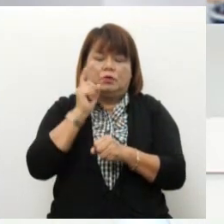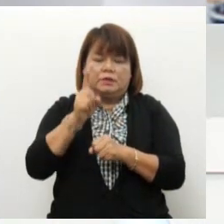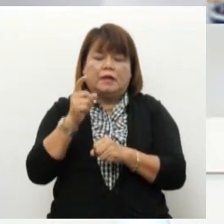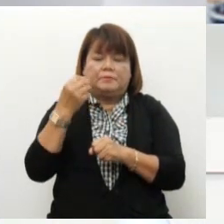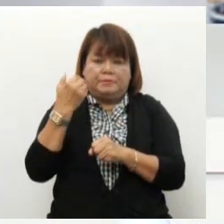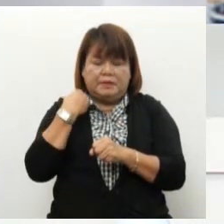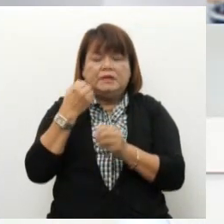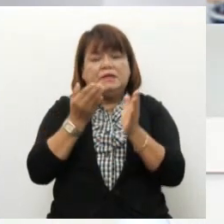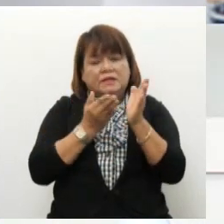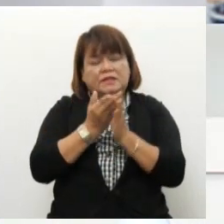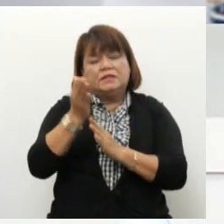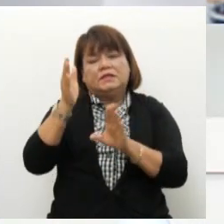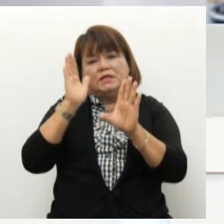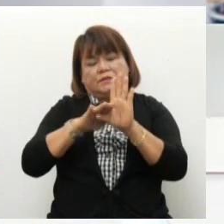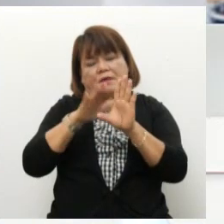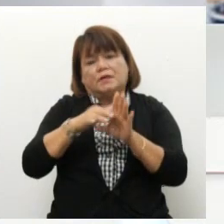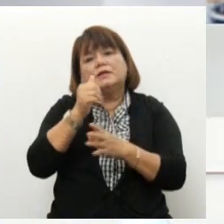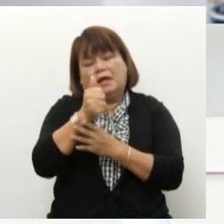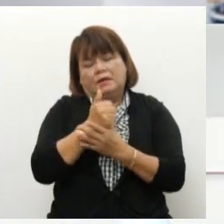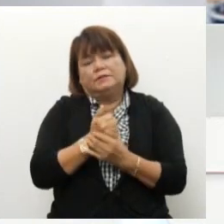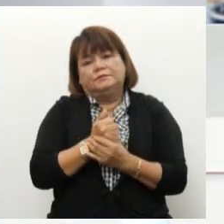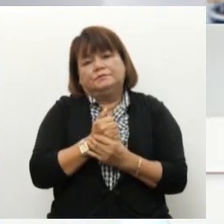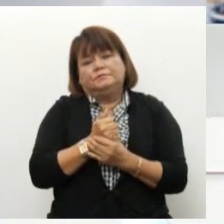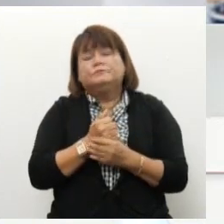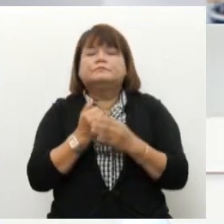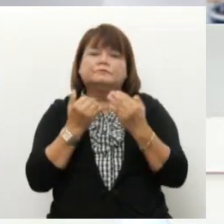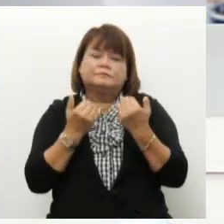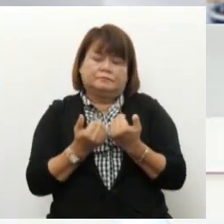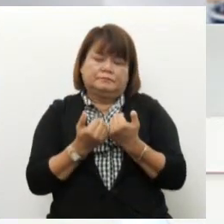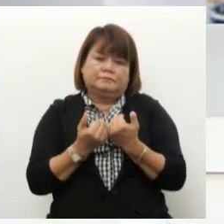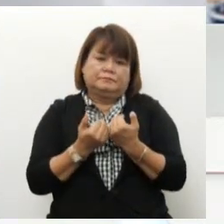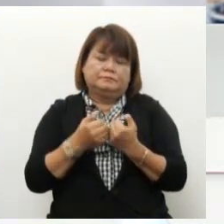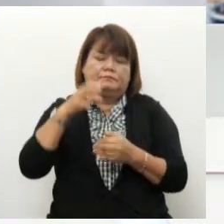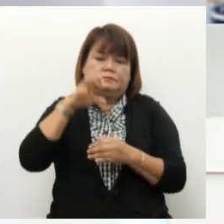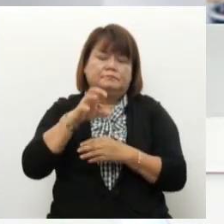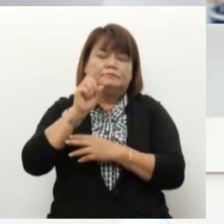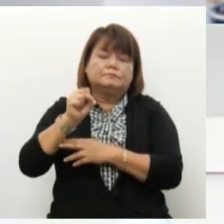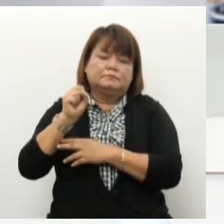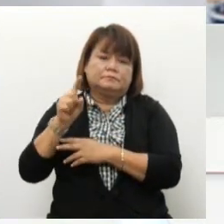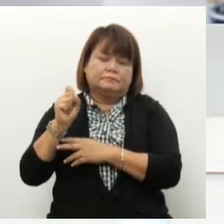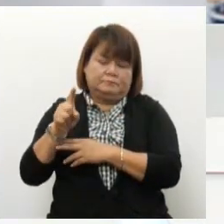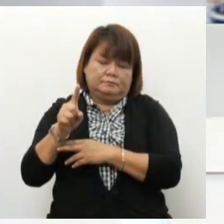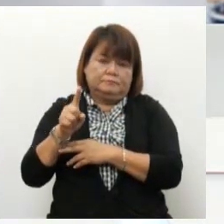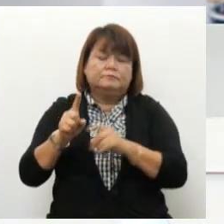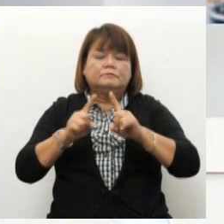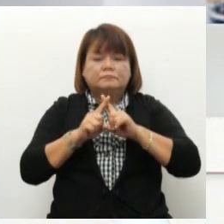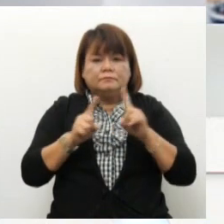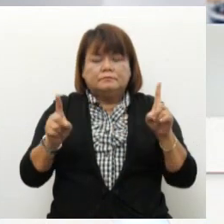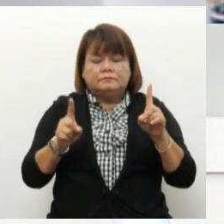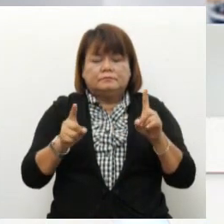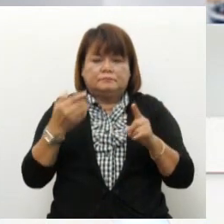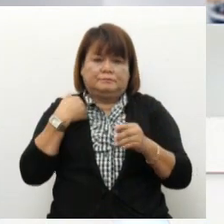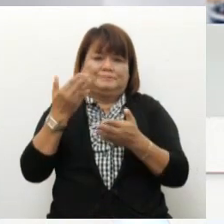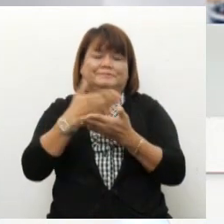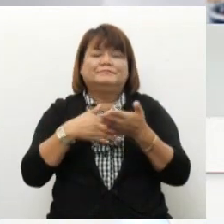ทธิ์ในการที่จะสมัครได้อันนี้ก็คืออยู่ในสังกัดสสส.แต่ถ้ามีบางค